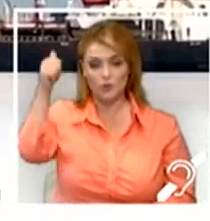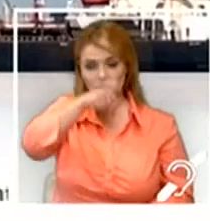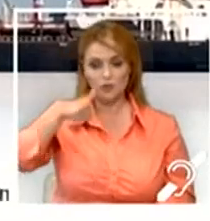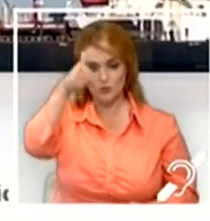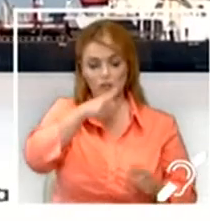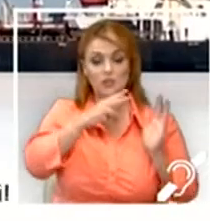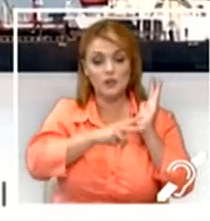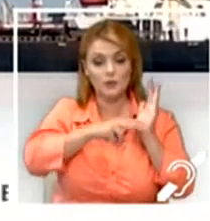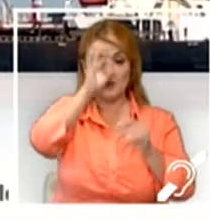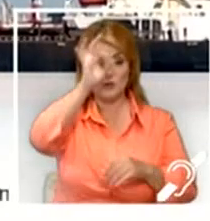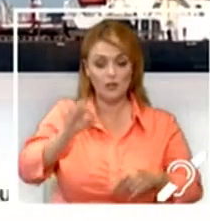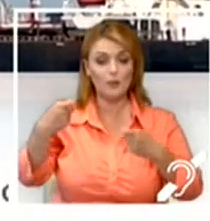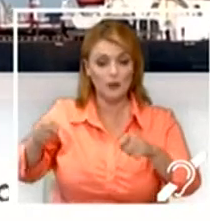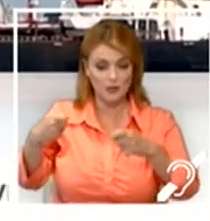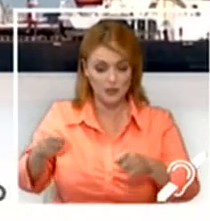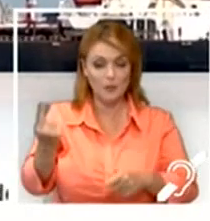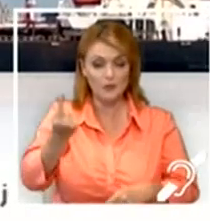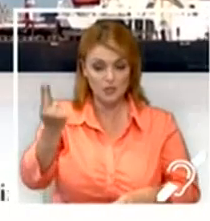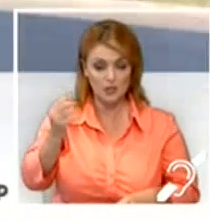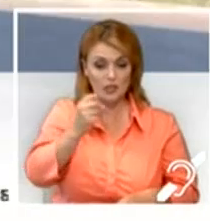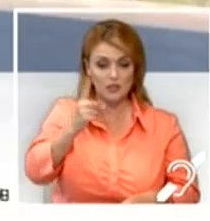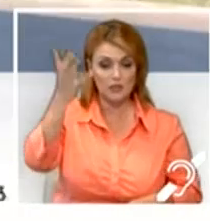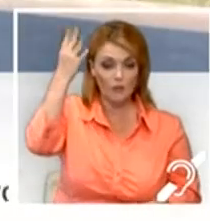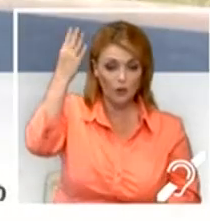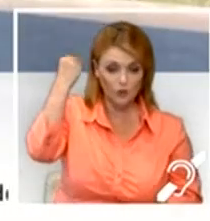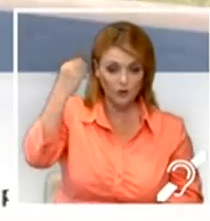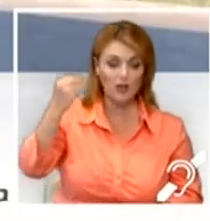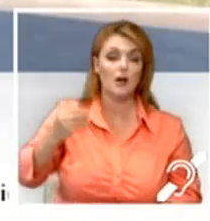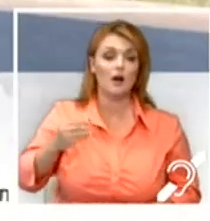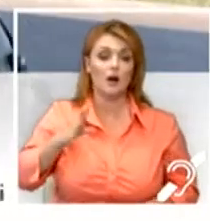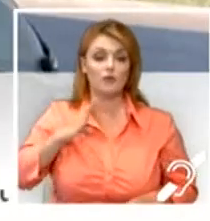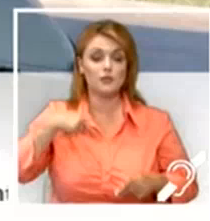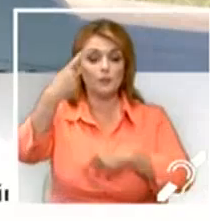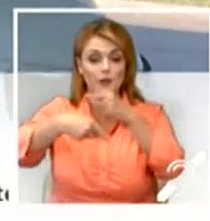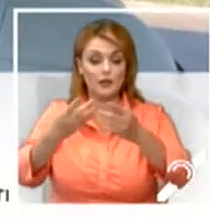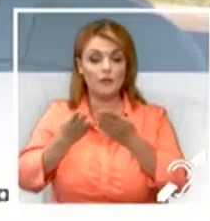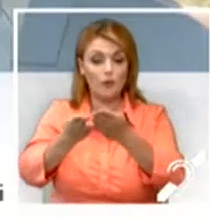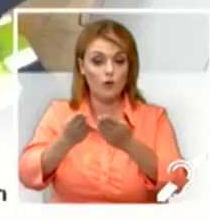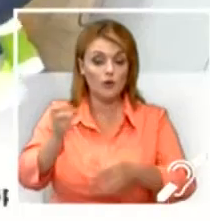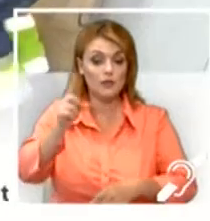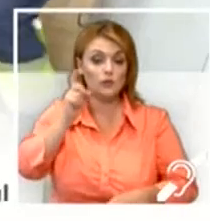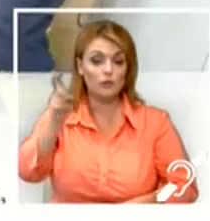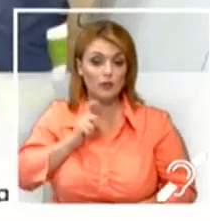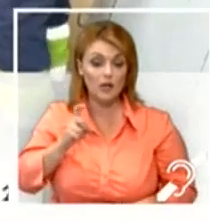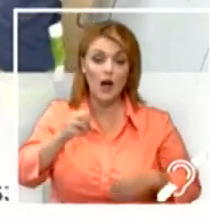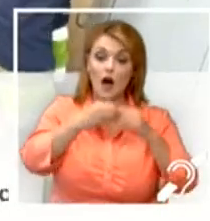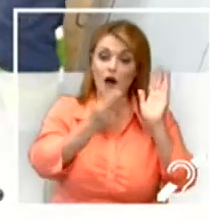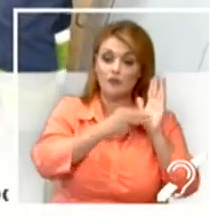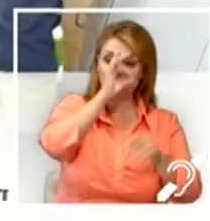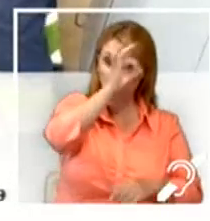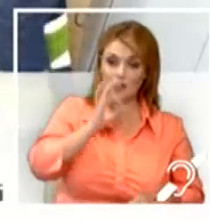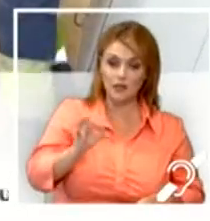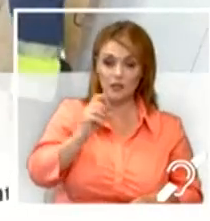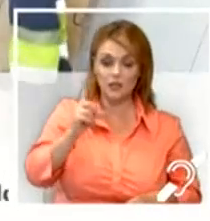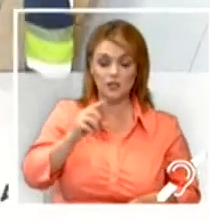trecut, 70% din exporturile de cereale din Republica Moldova s-au făcut prin porturile ucrainene și 18% prin